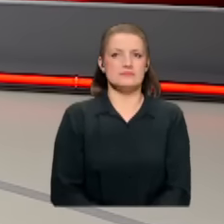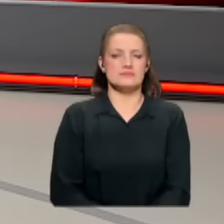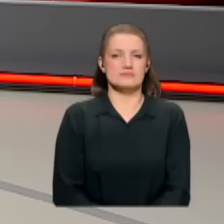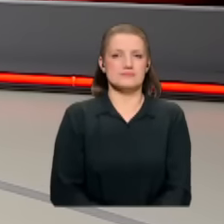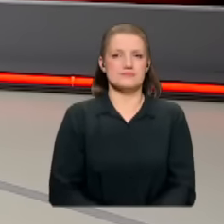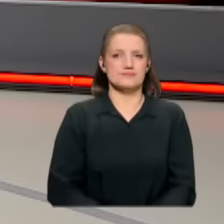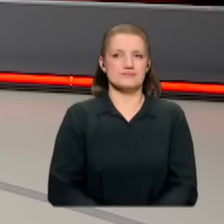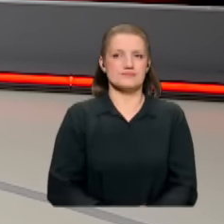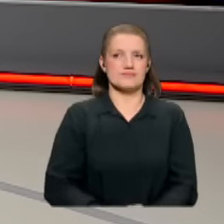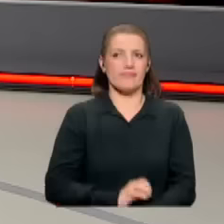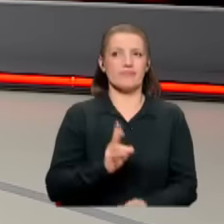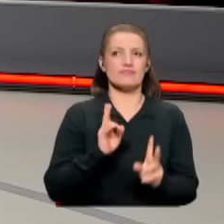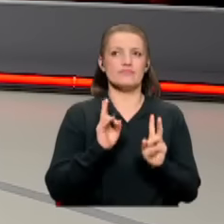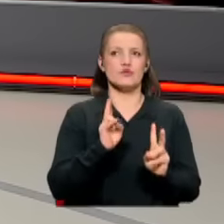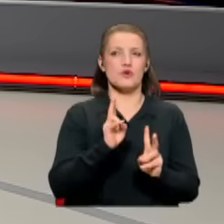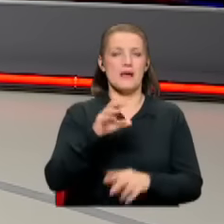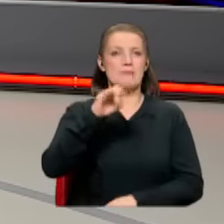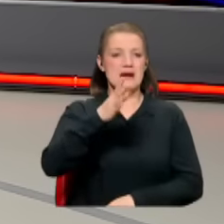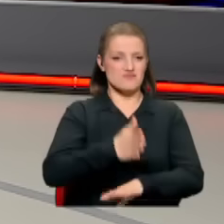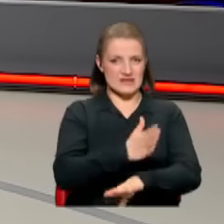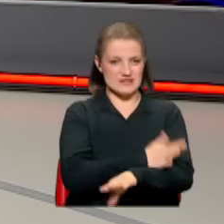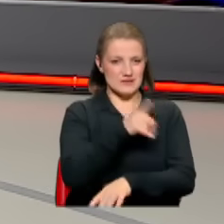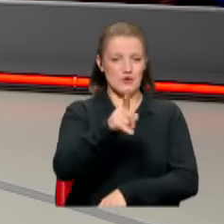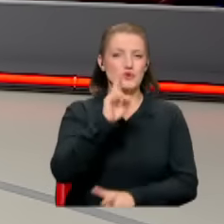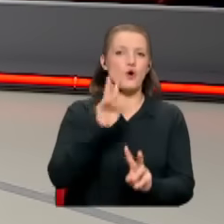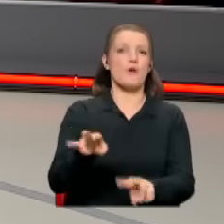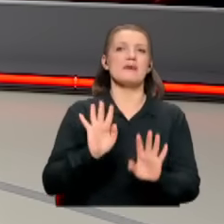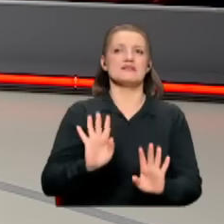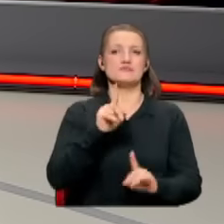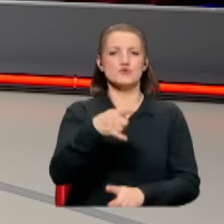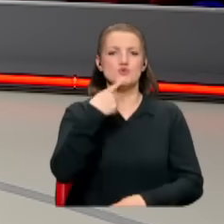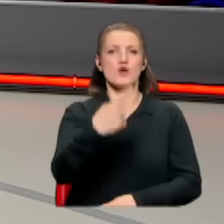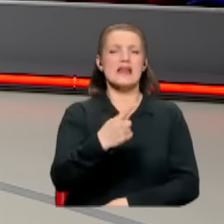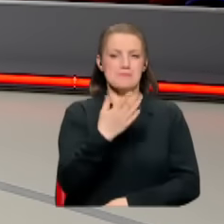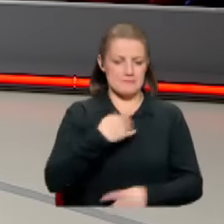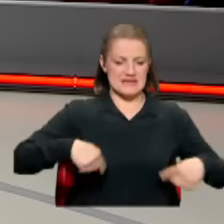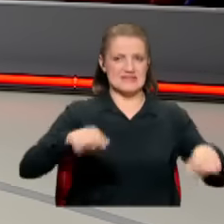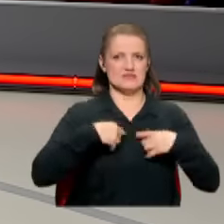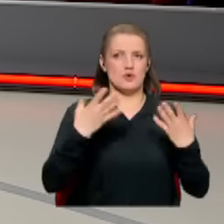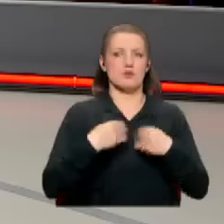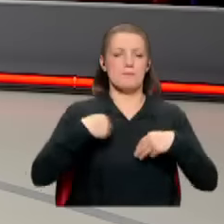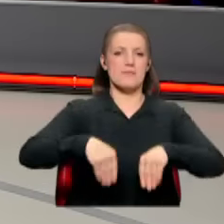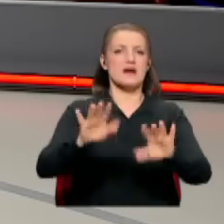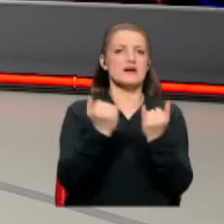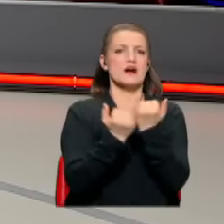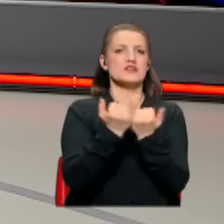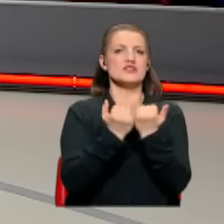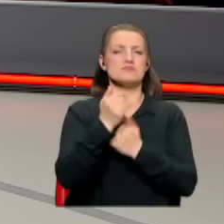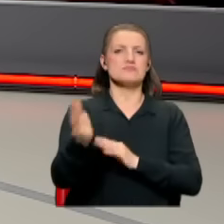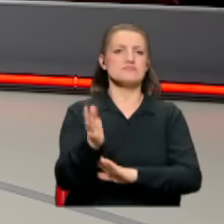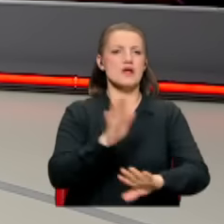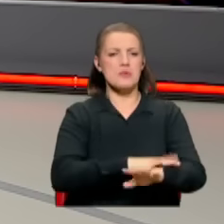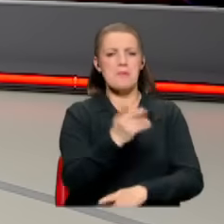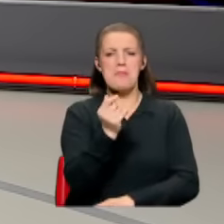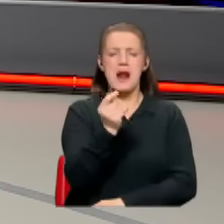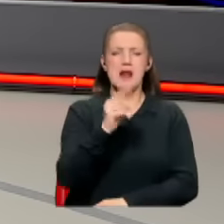ki normal AK Parti'ye inanan vatandaşlar onu görmez. Bunları söyleyen artık biz olduk. Evet. Bırakın kardeşim yani sağa sola rant